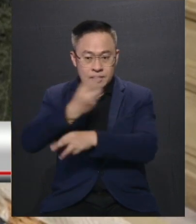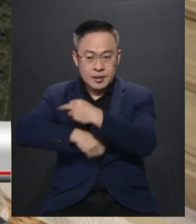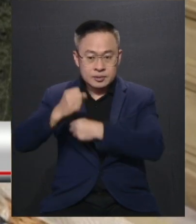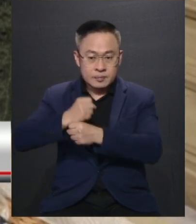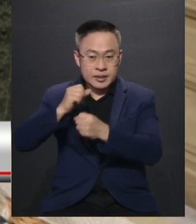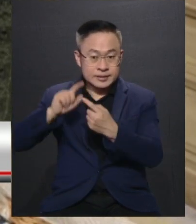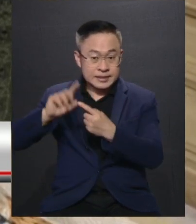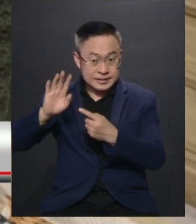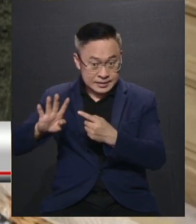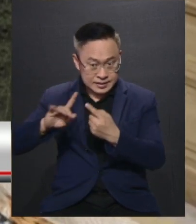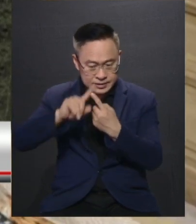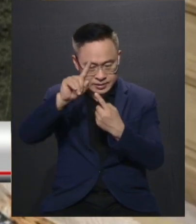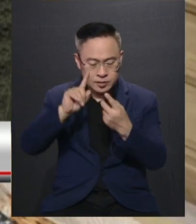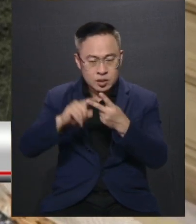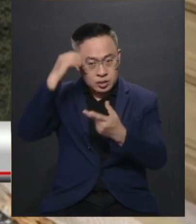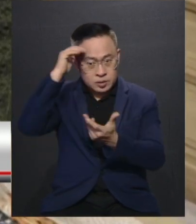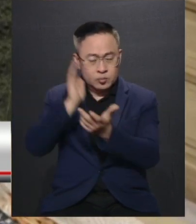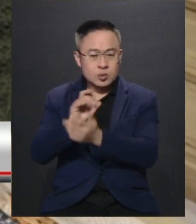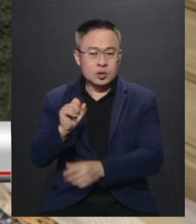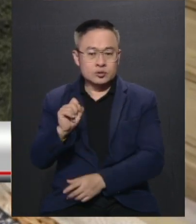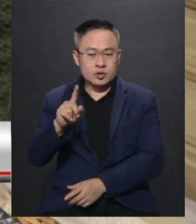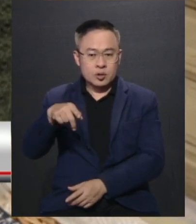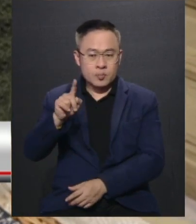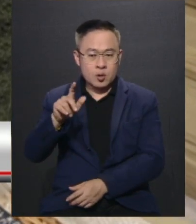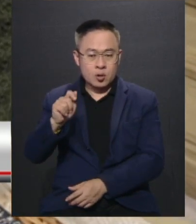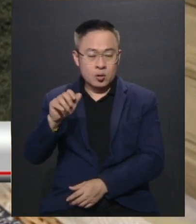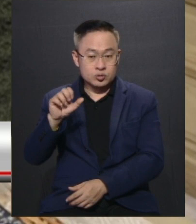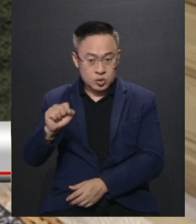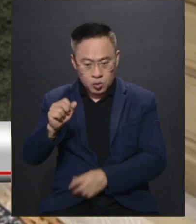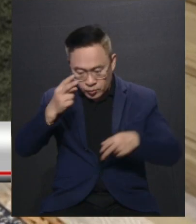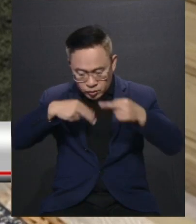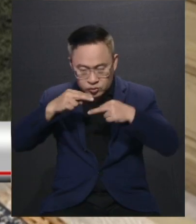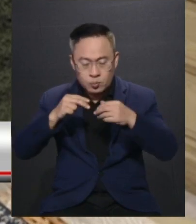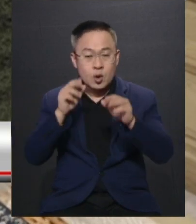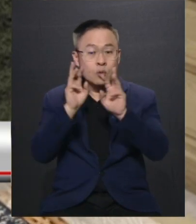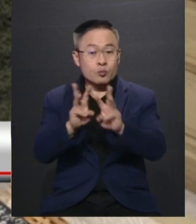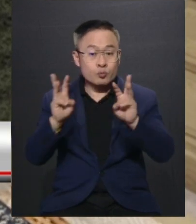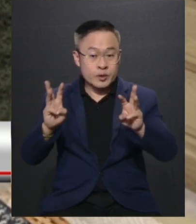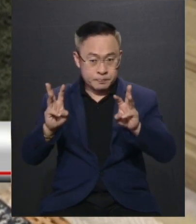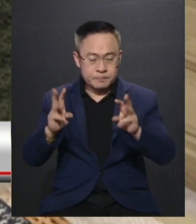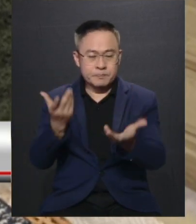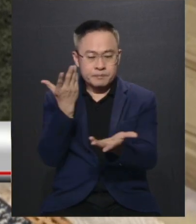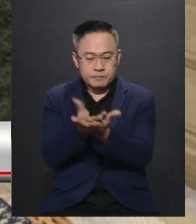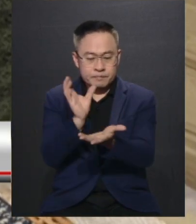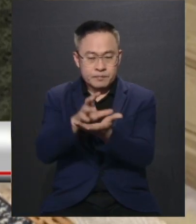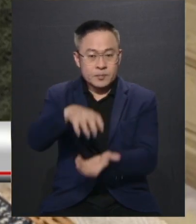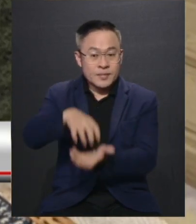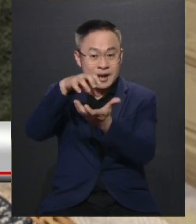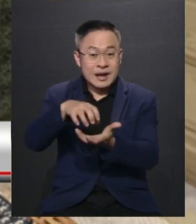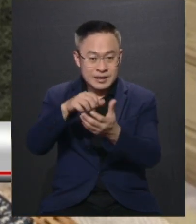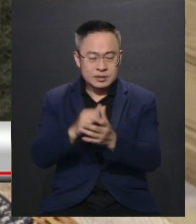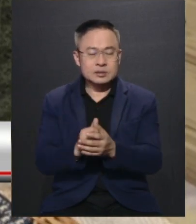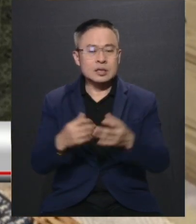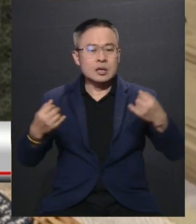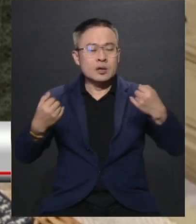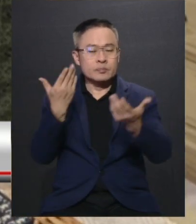ที่สปอสครับเข้าตรวจค้นเครือข่ายเว็บพนันออนไลน์ ts911.comตามหมายค้นศาลอาญา